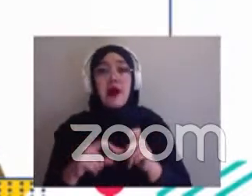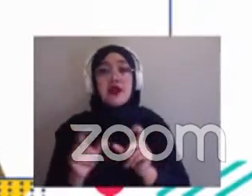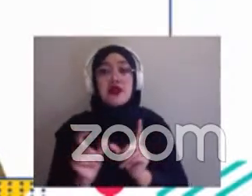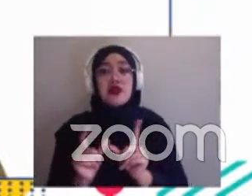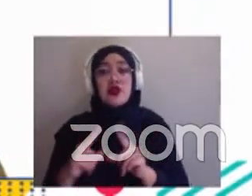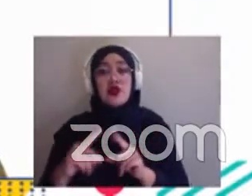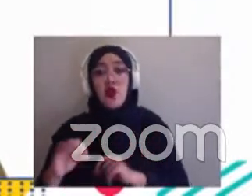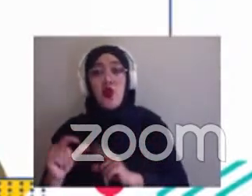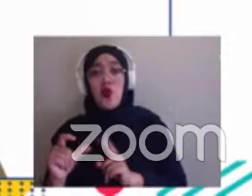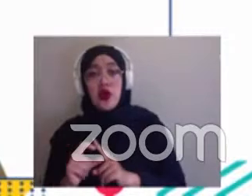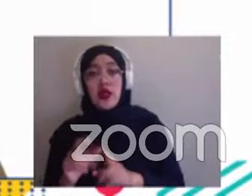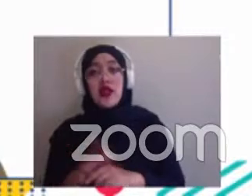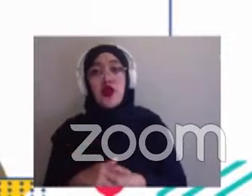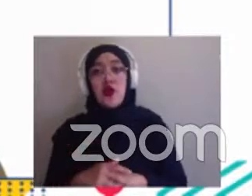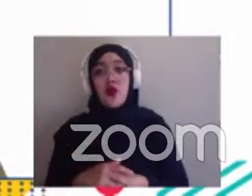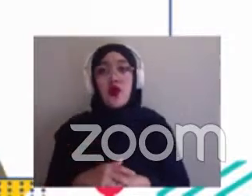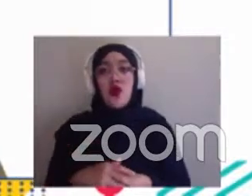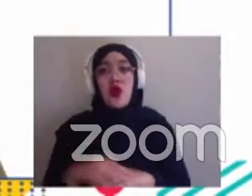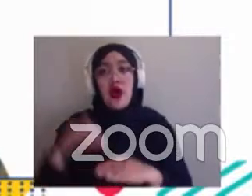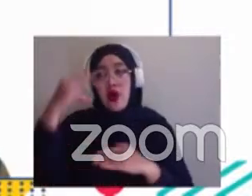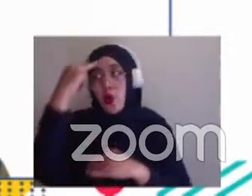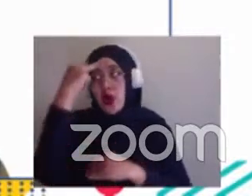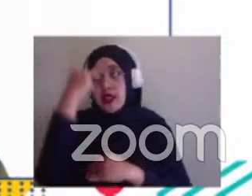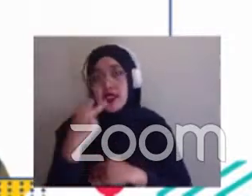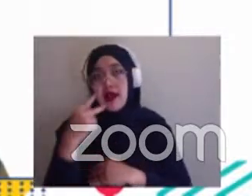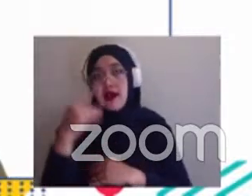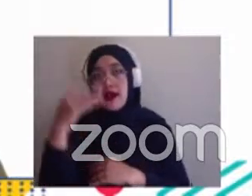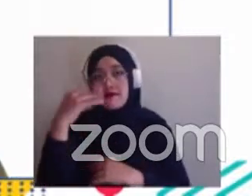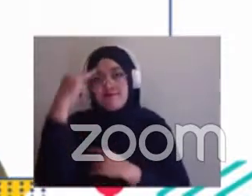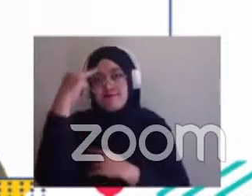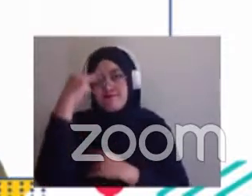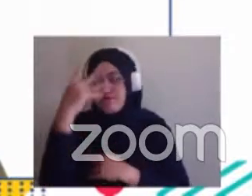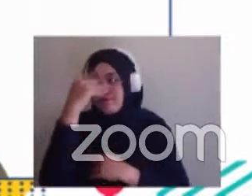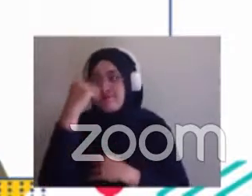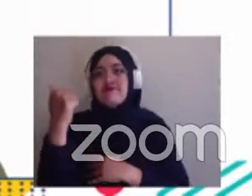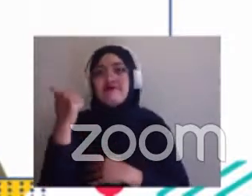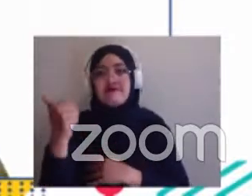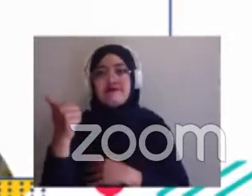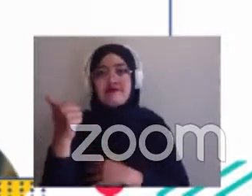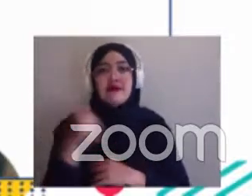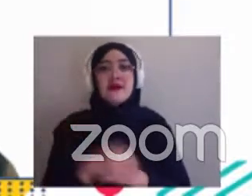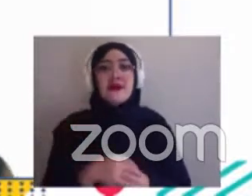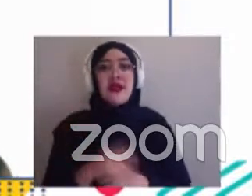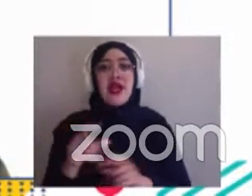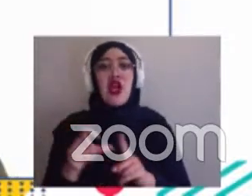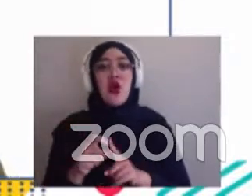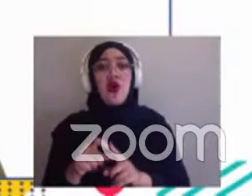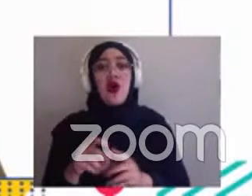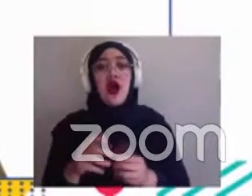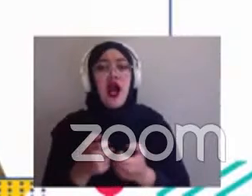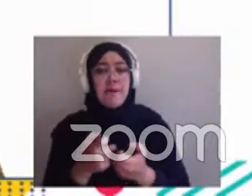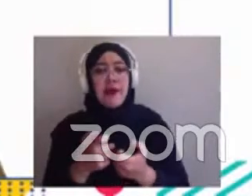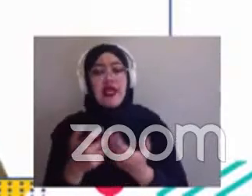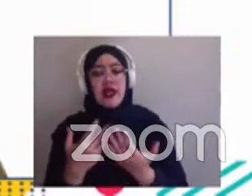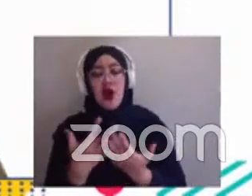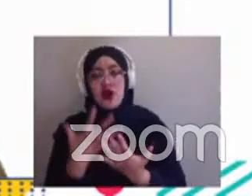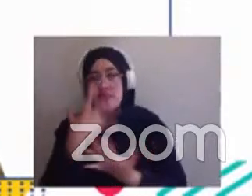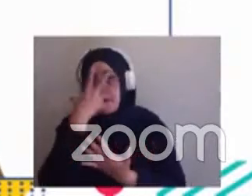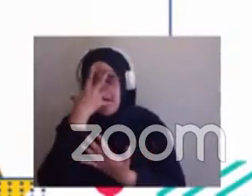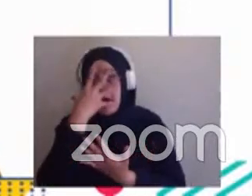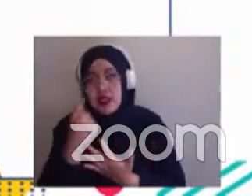recognition apabila device yang digunakan support fitur tersebut. Nah, kemudian